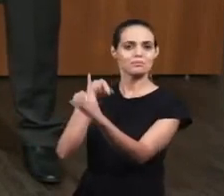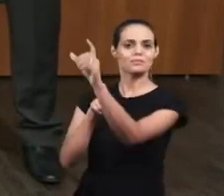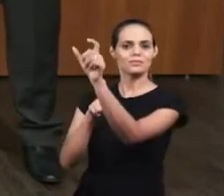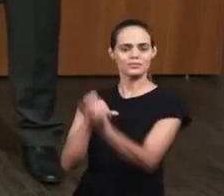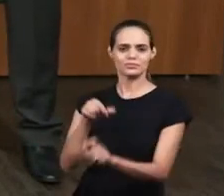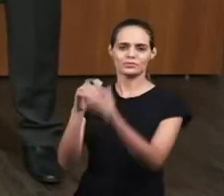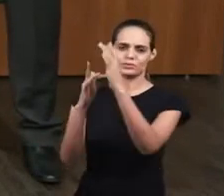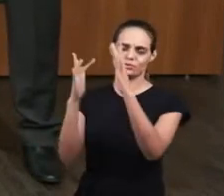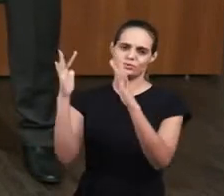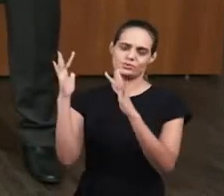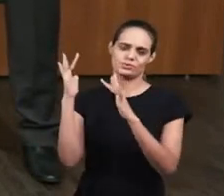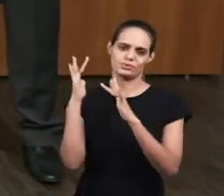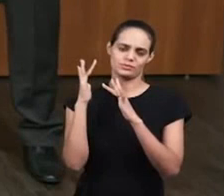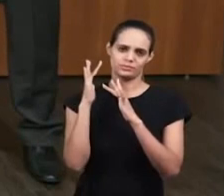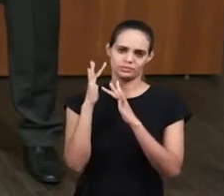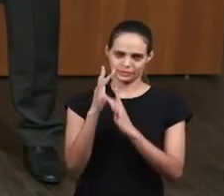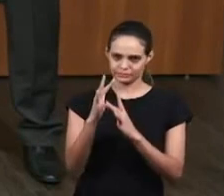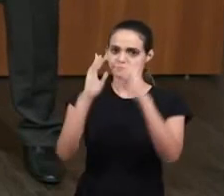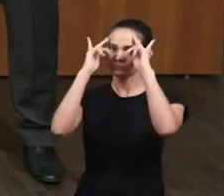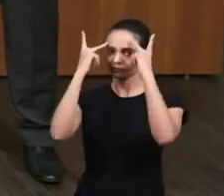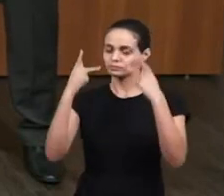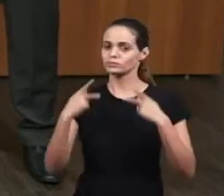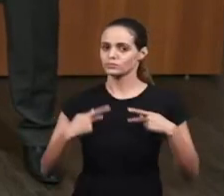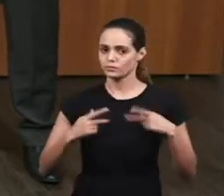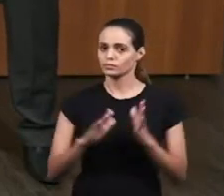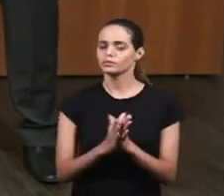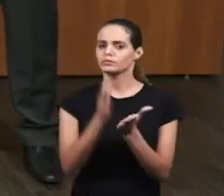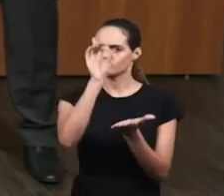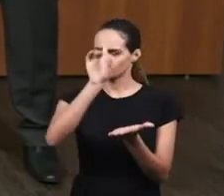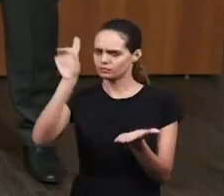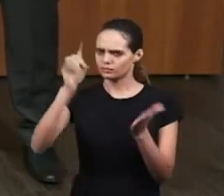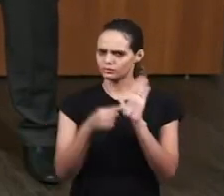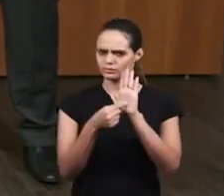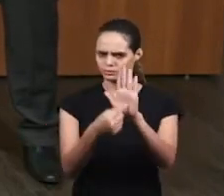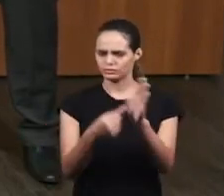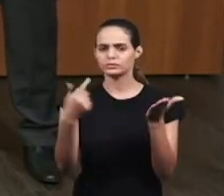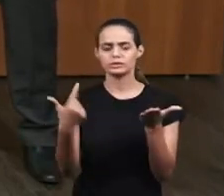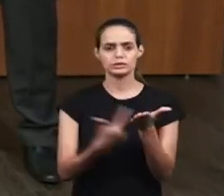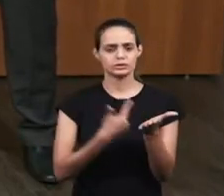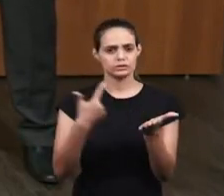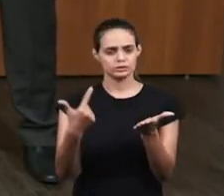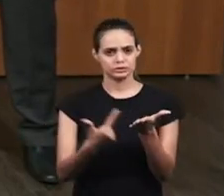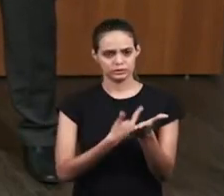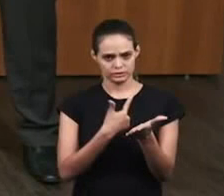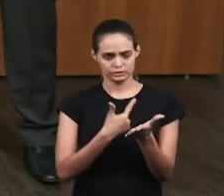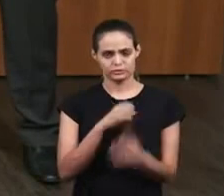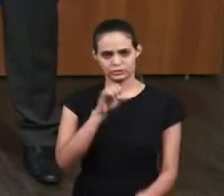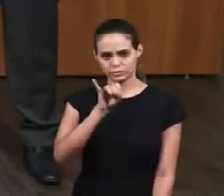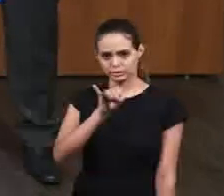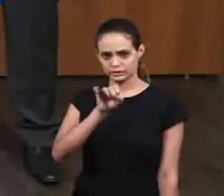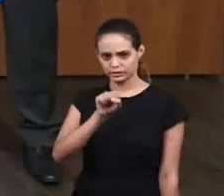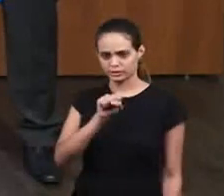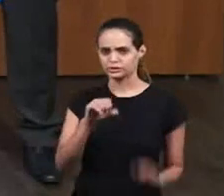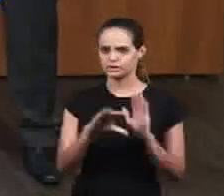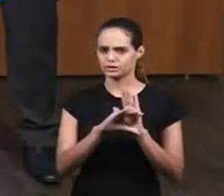Jesus angenommen werden würde, als Mensch, wie es im Wort Gottes enthalten ist, im Buch des